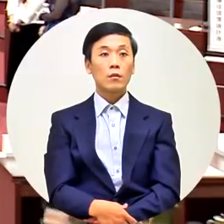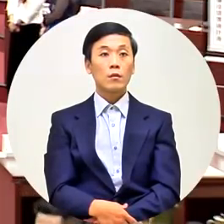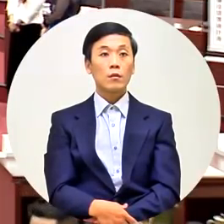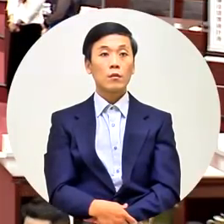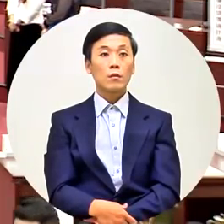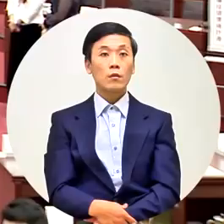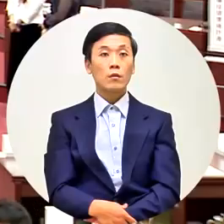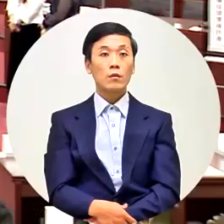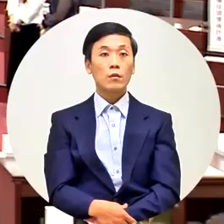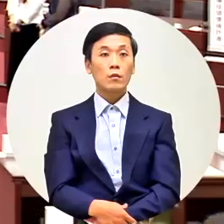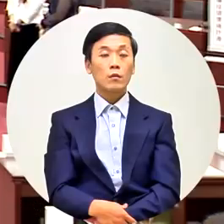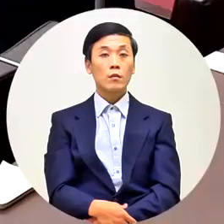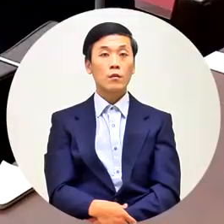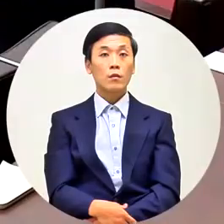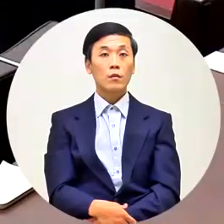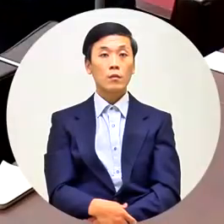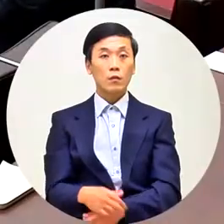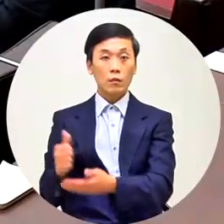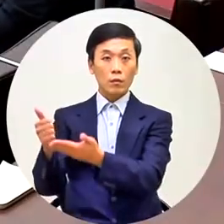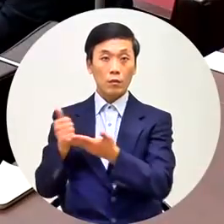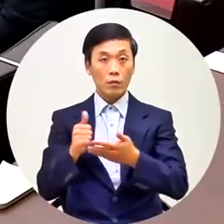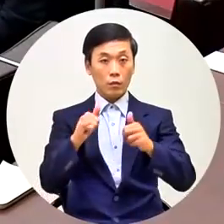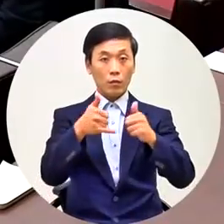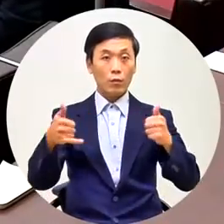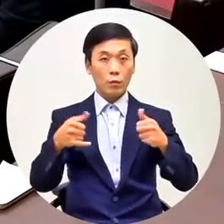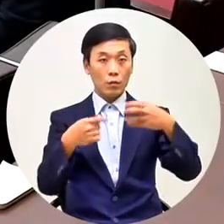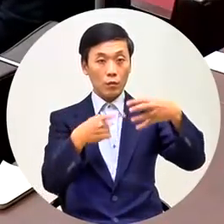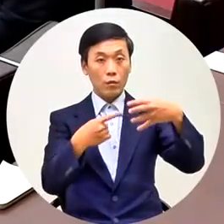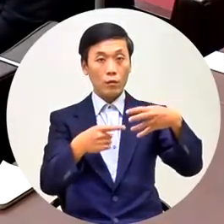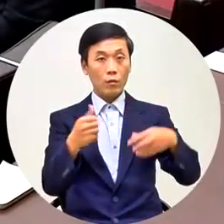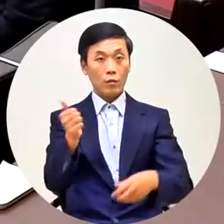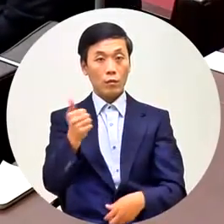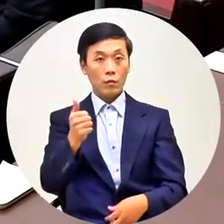请钟义仲议员领取选票。